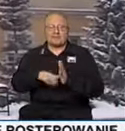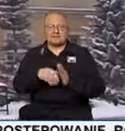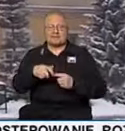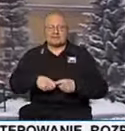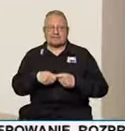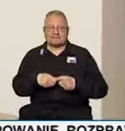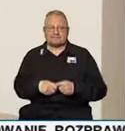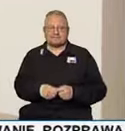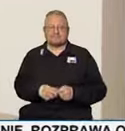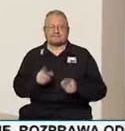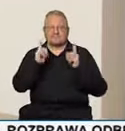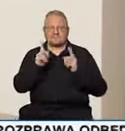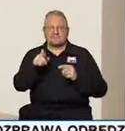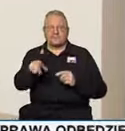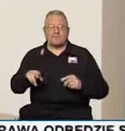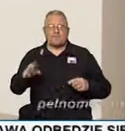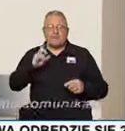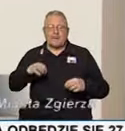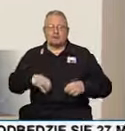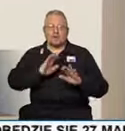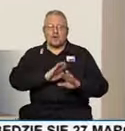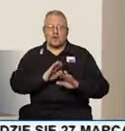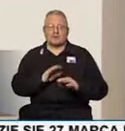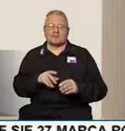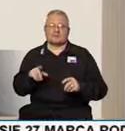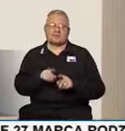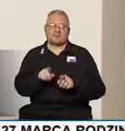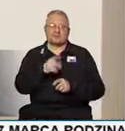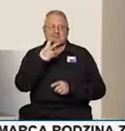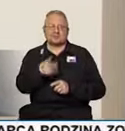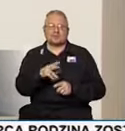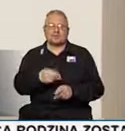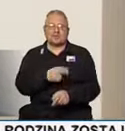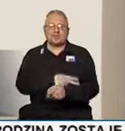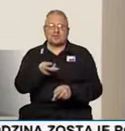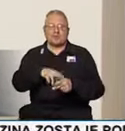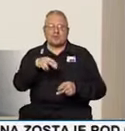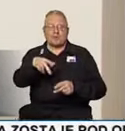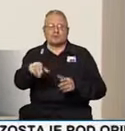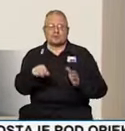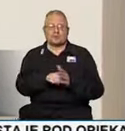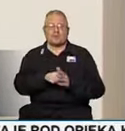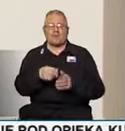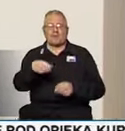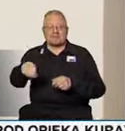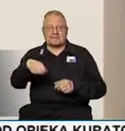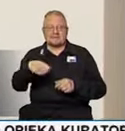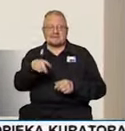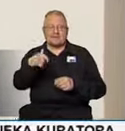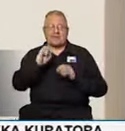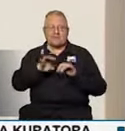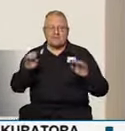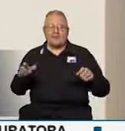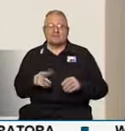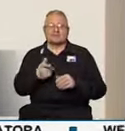Zgierza. Zauważył to pan z ochrony, zauważyły też urzędniczki, które natychmiast poszły do prezydenta z taką informacją, że